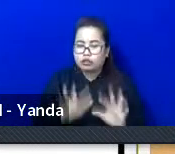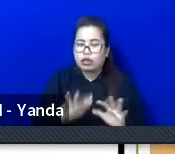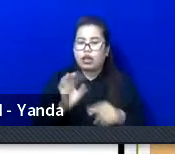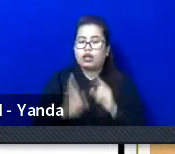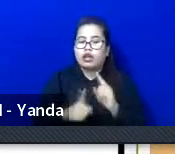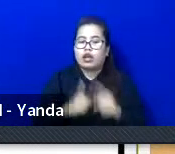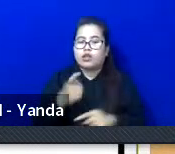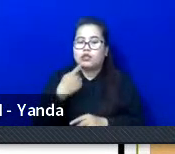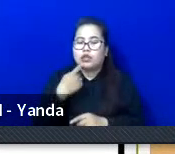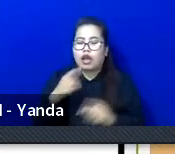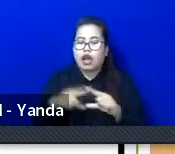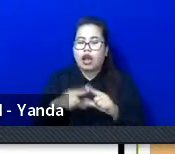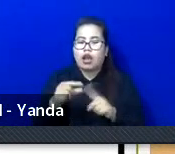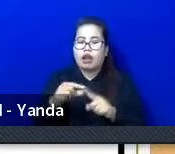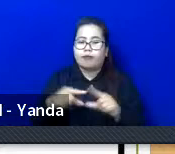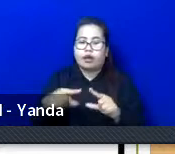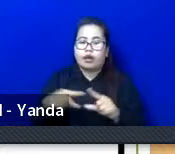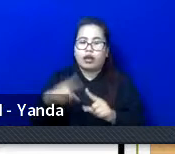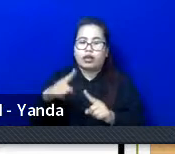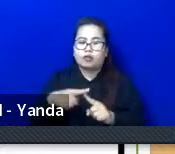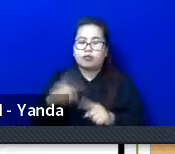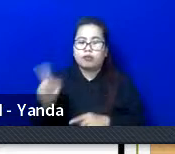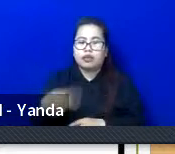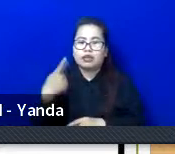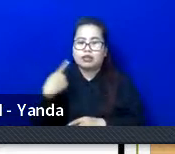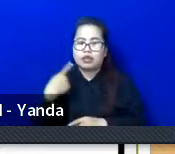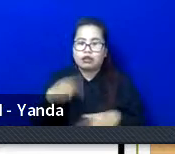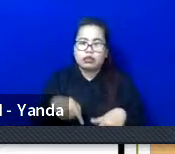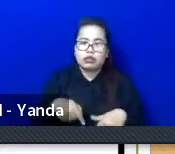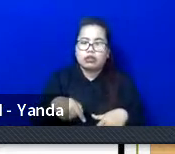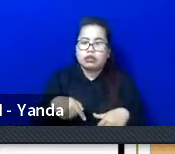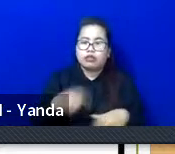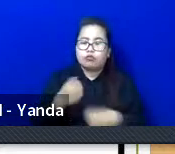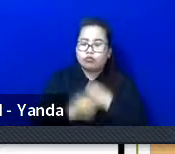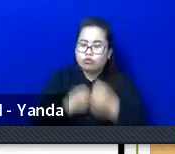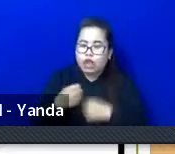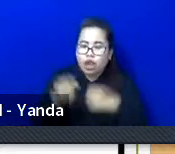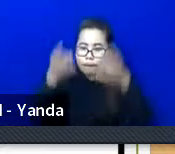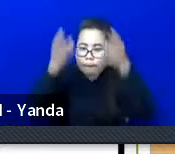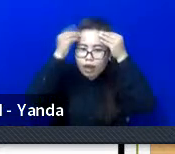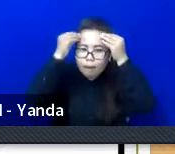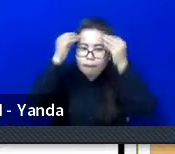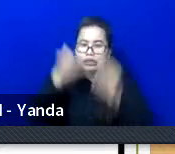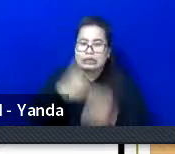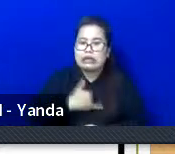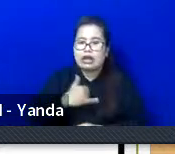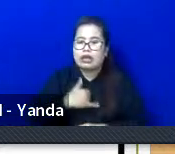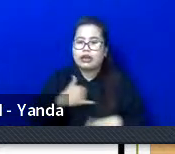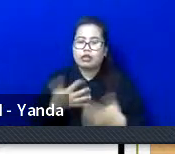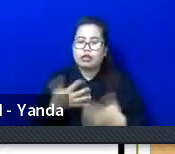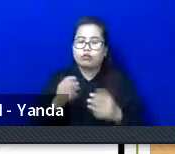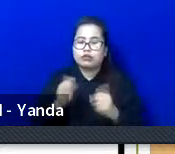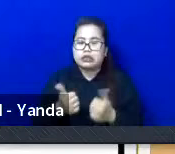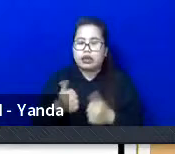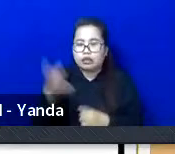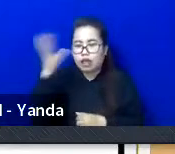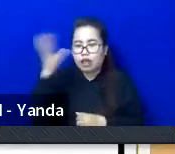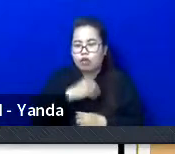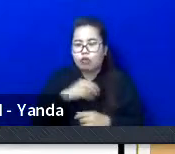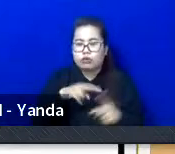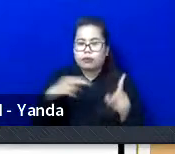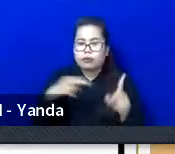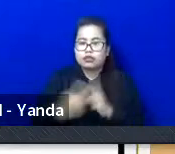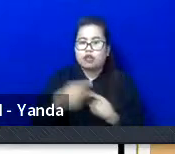aparat pemerintah ini kemudian berusaha paham, yakin gitu, ya, persepsinya tadi positif